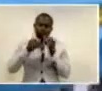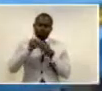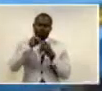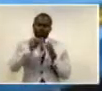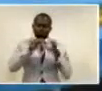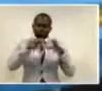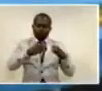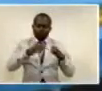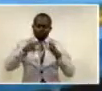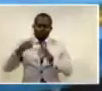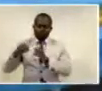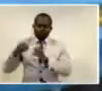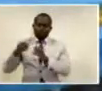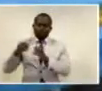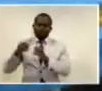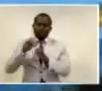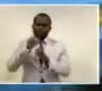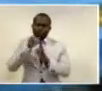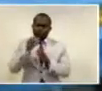cyiciro tugira